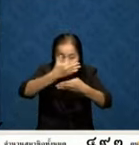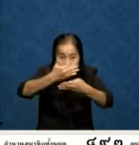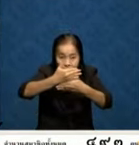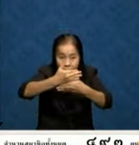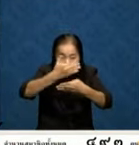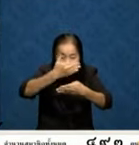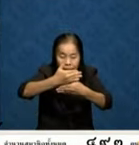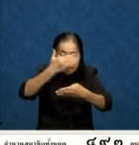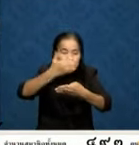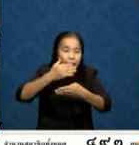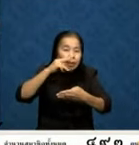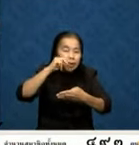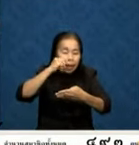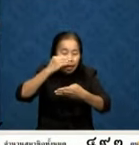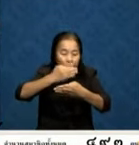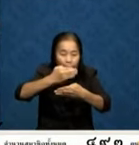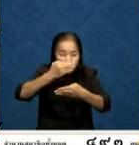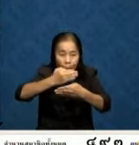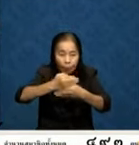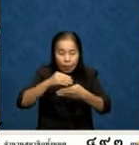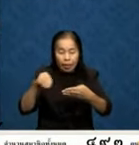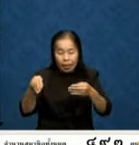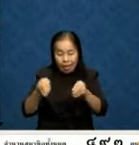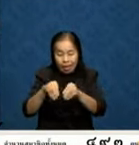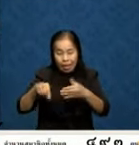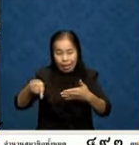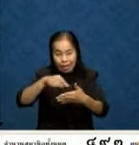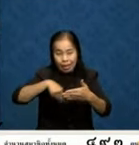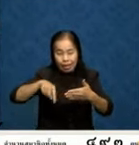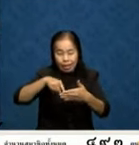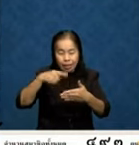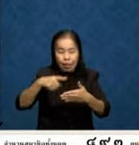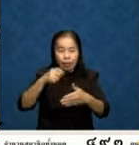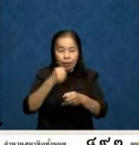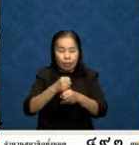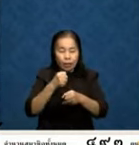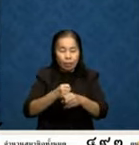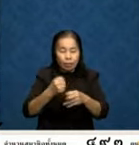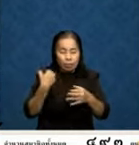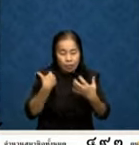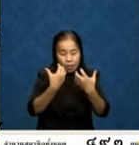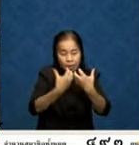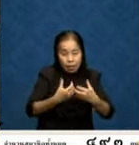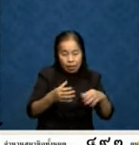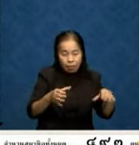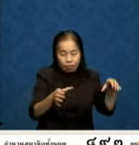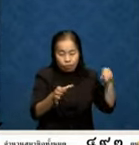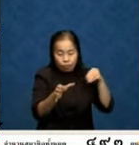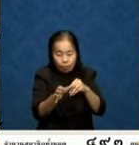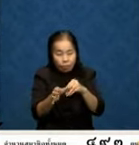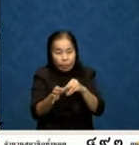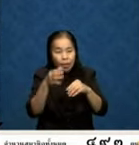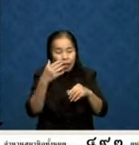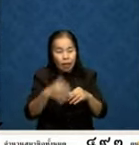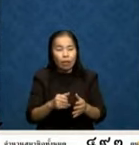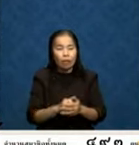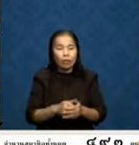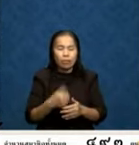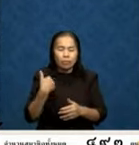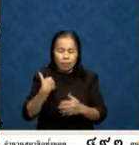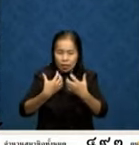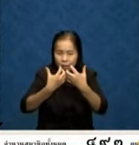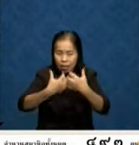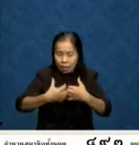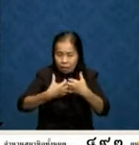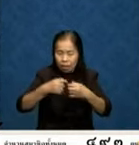ที่ในการผลิตไฟฟ้าจากพลังน้ำเนี่ยไปติดตั้งสิ่งที่เรียกว่าโซล่าฟลอตติ้งนะครับซึ่งฟลอตติ้งโซล่าเ